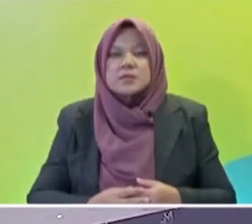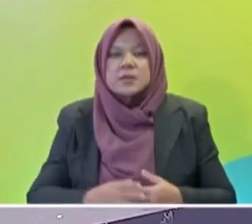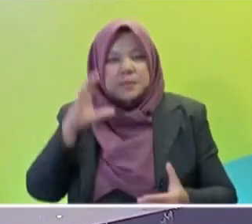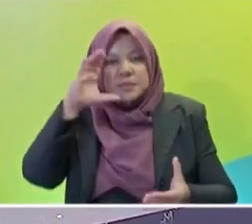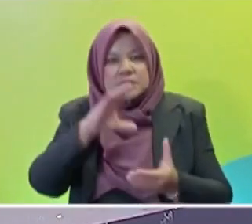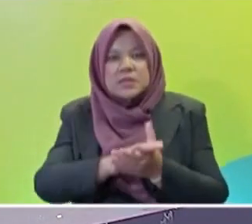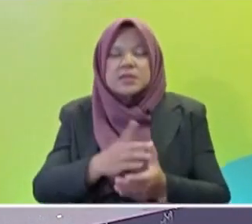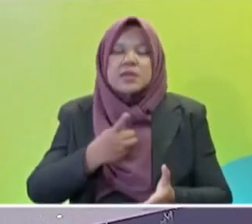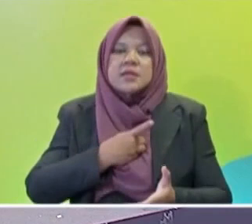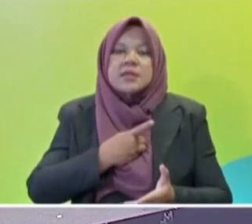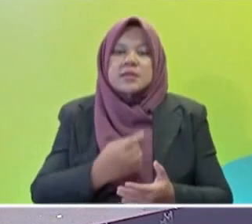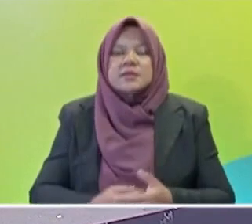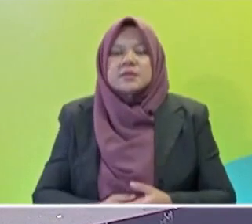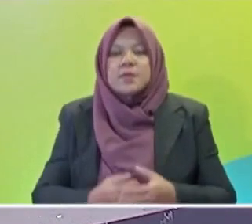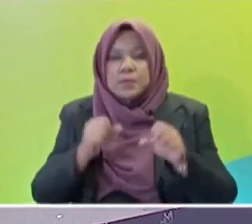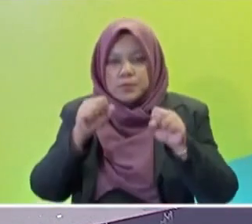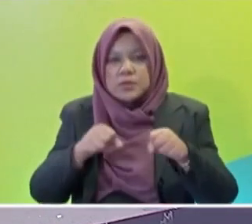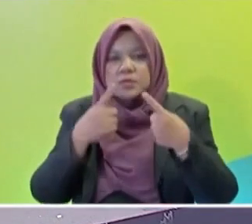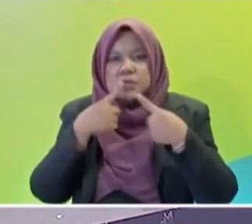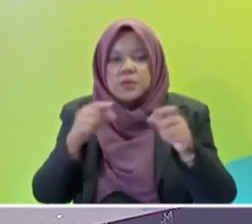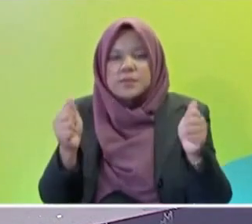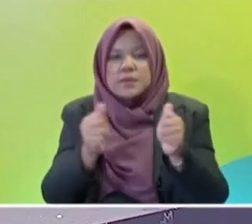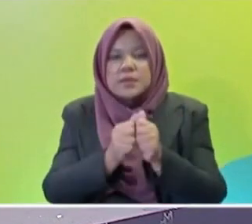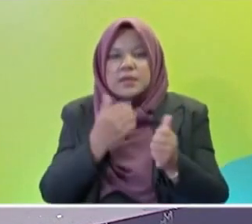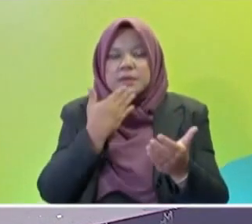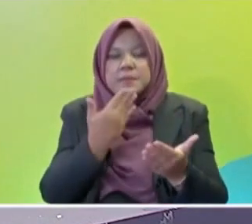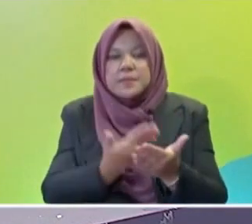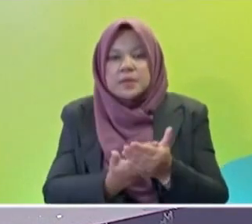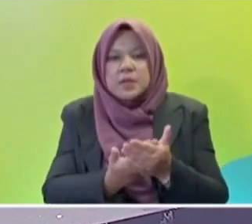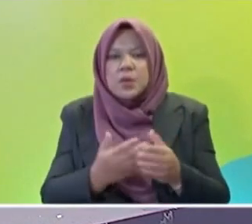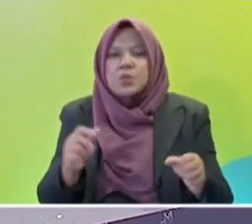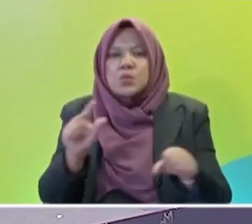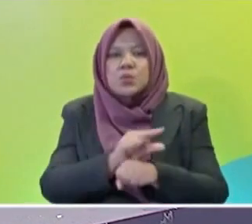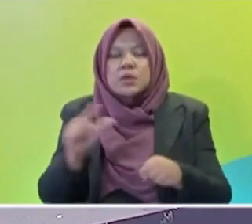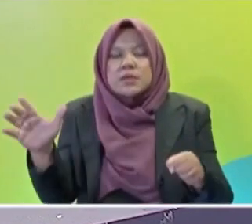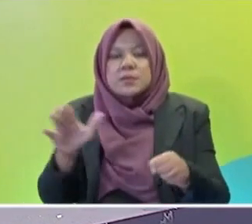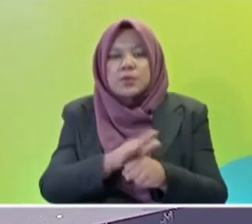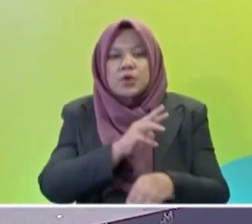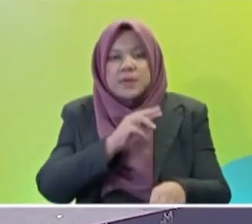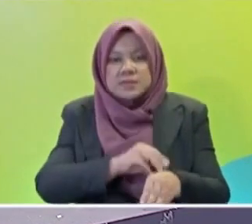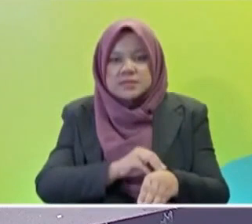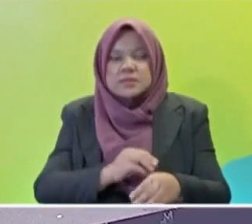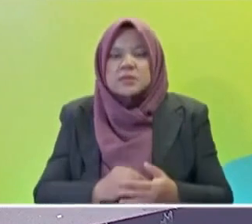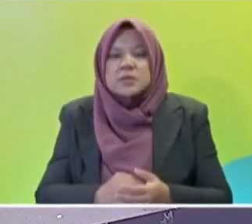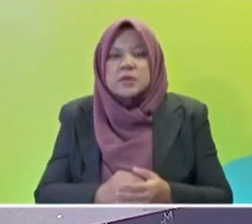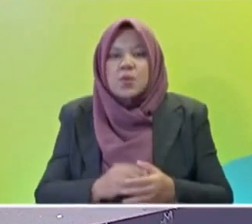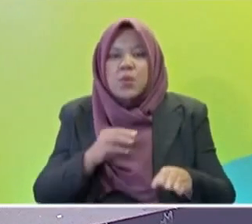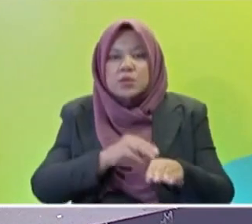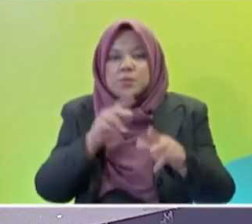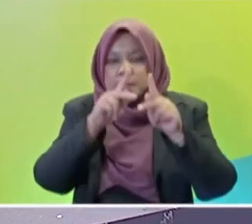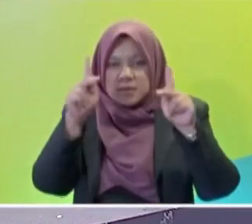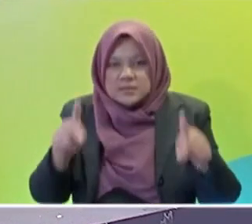diri Anda Insya Allah Anda dapat menjawab dengan baik oke gunakan sebelum masuk yang diberikan diperuntukkan semasa pemeriksaan